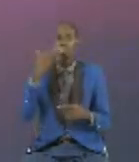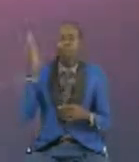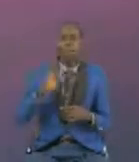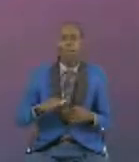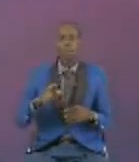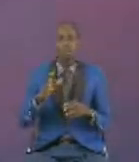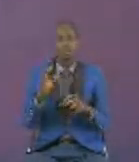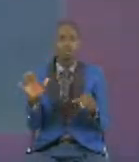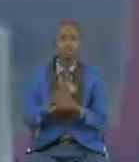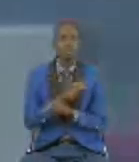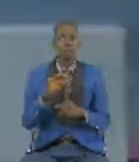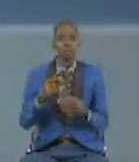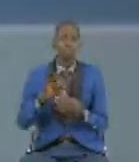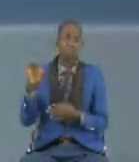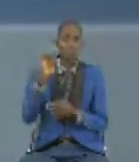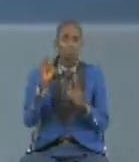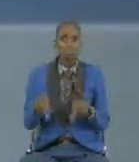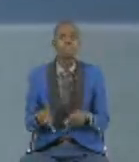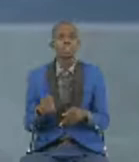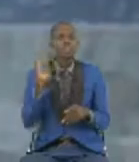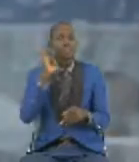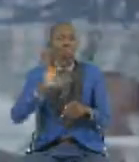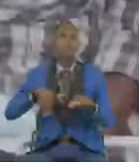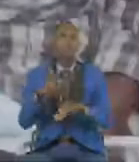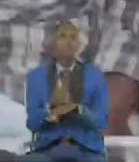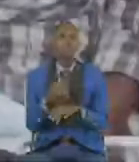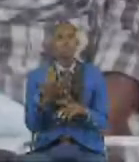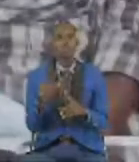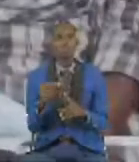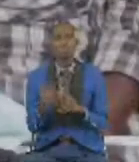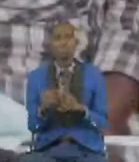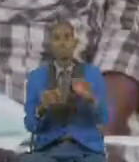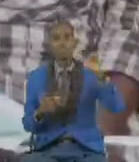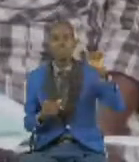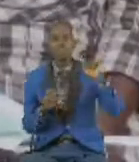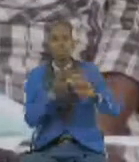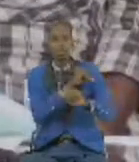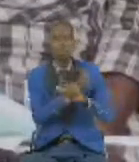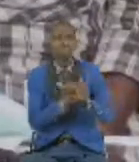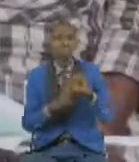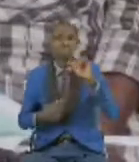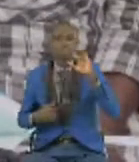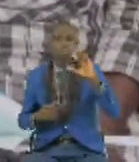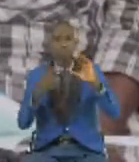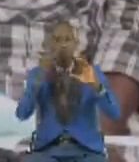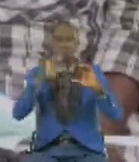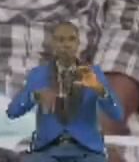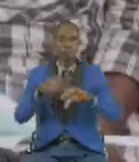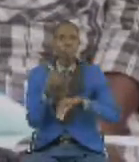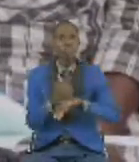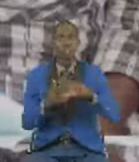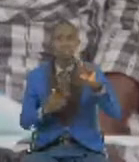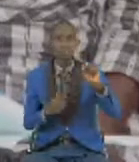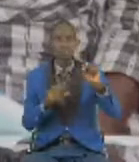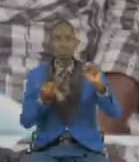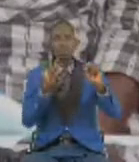divination, il confirmait la parole. Acte A pour l'autorité, le C pour la confirmation, le T, vous